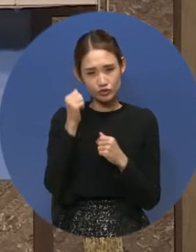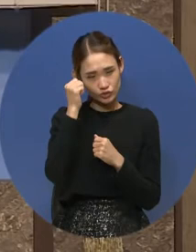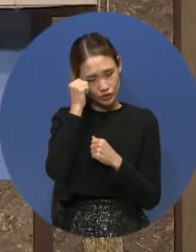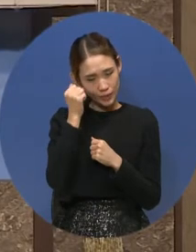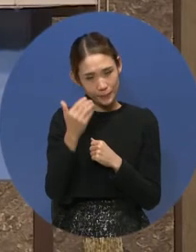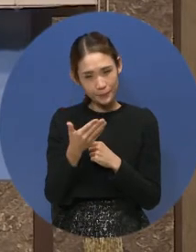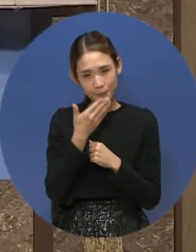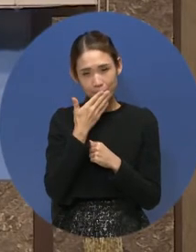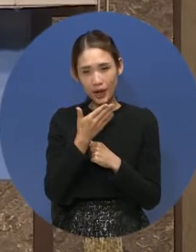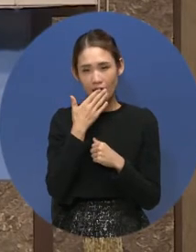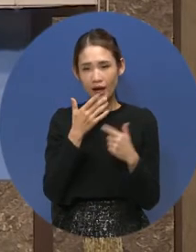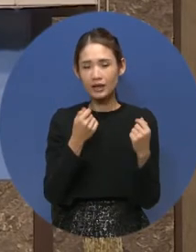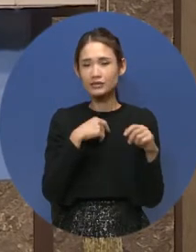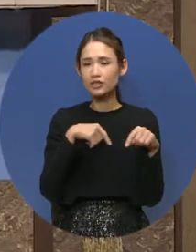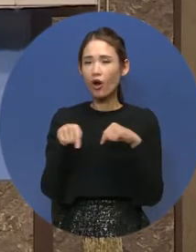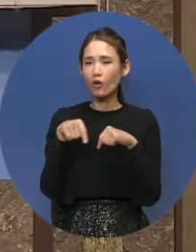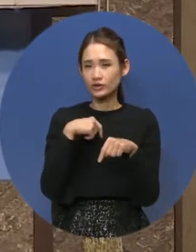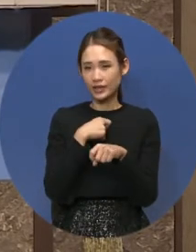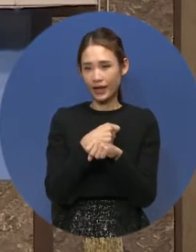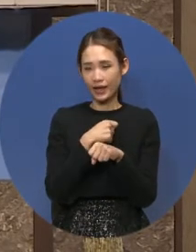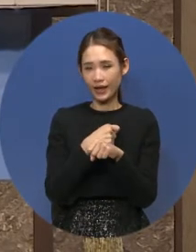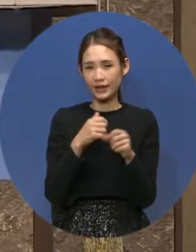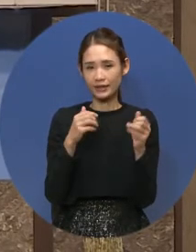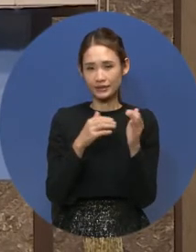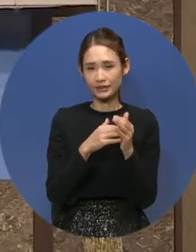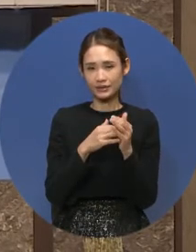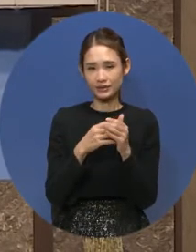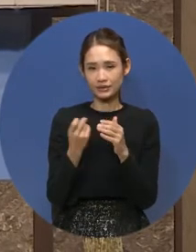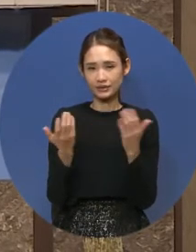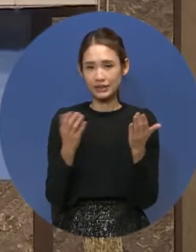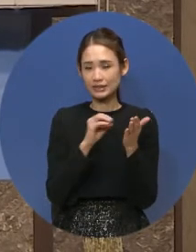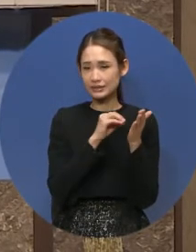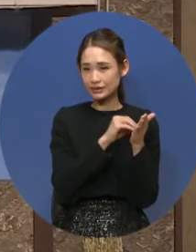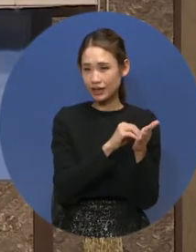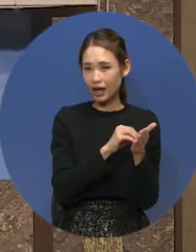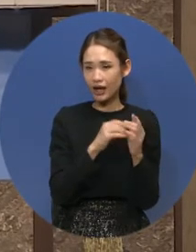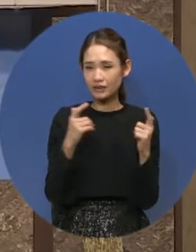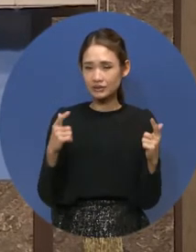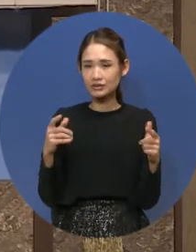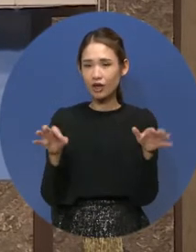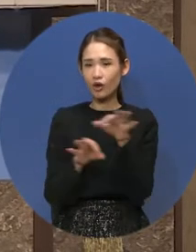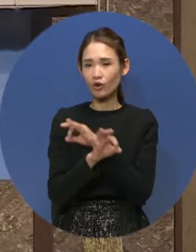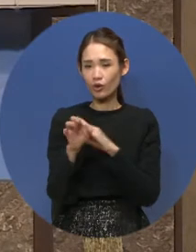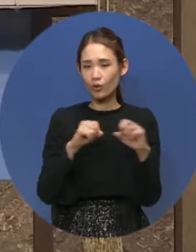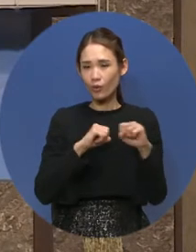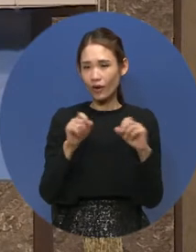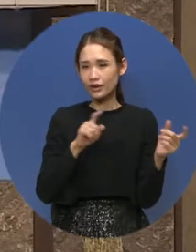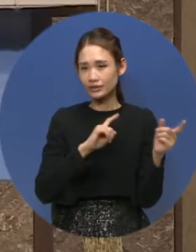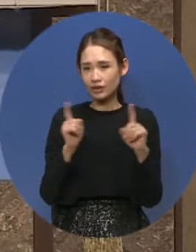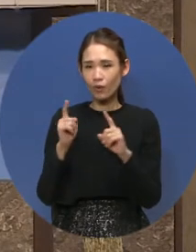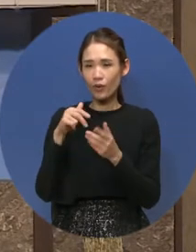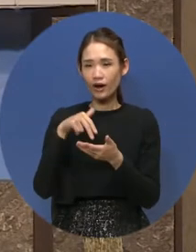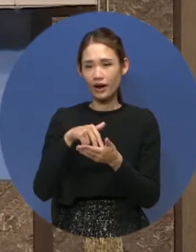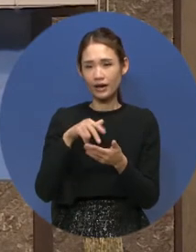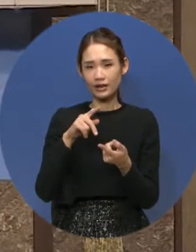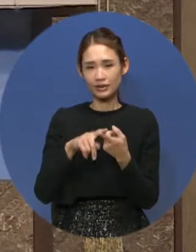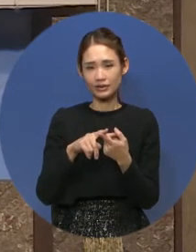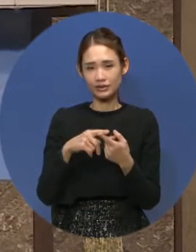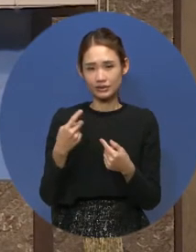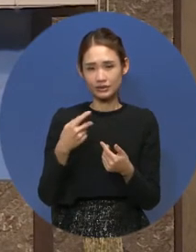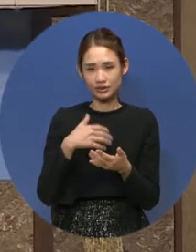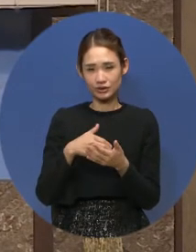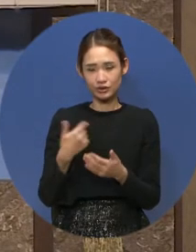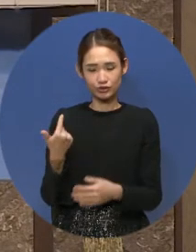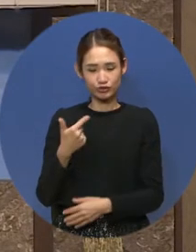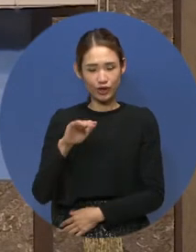숙박할 수 있는 그러한 정책을 했었고요. 또한 이제 일자리와 지역경제 활성화 차원에서 6,800여